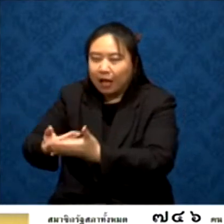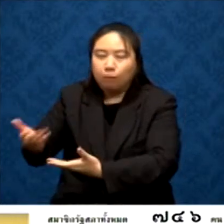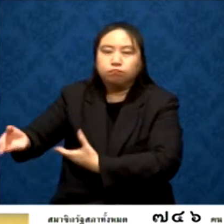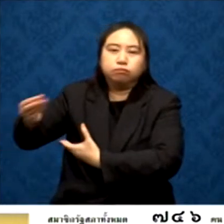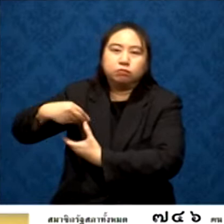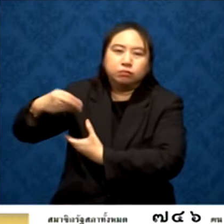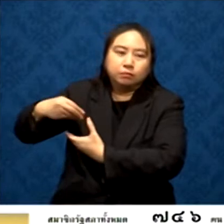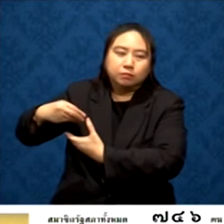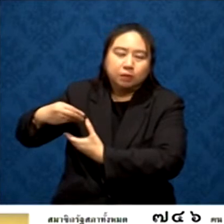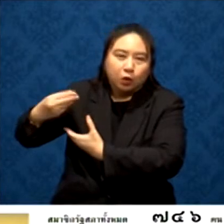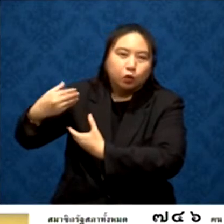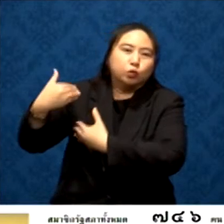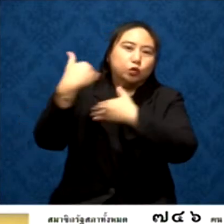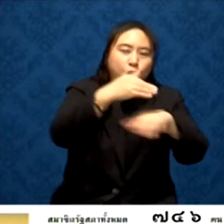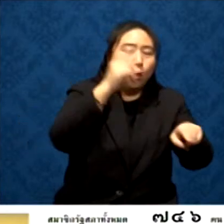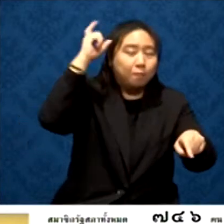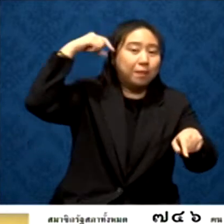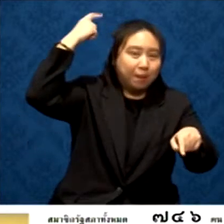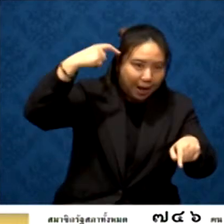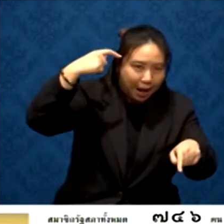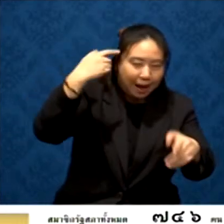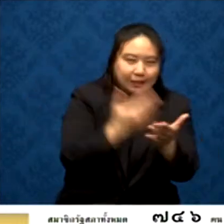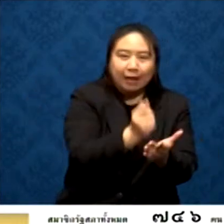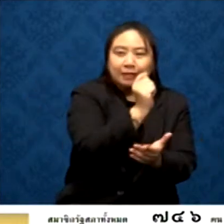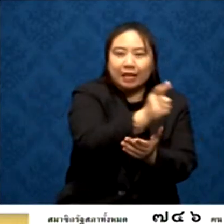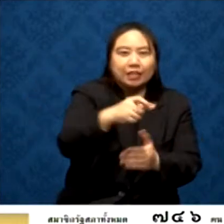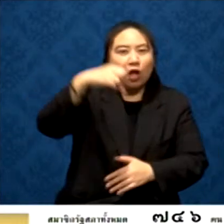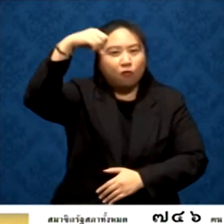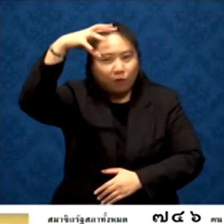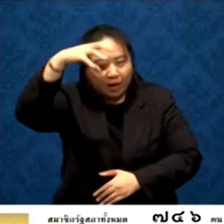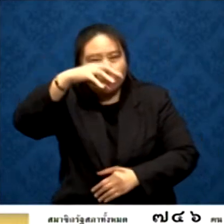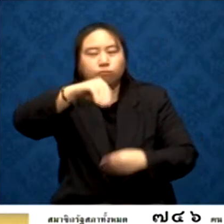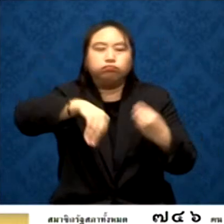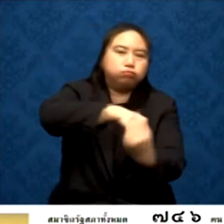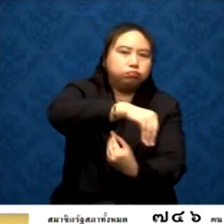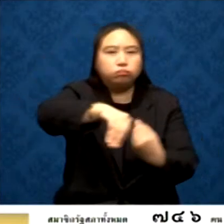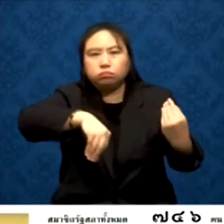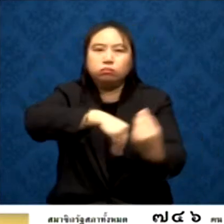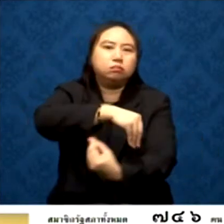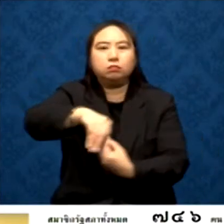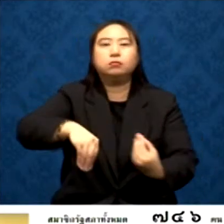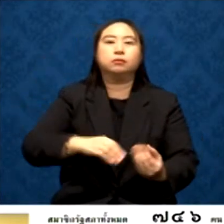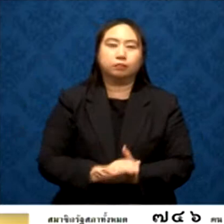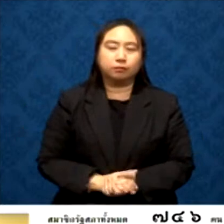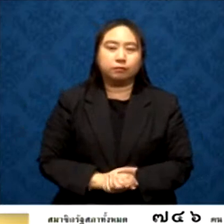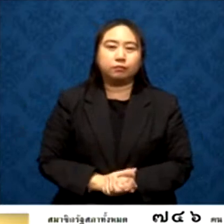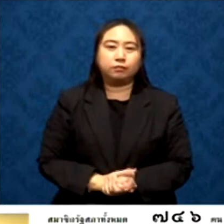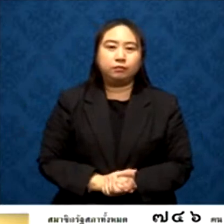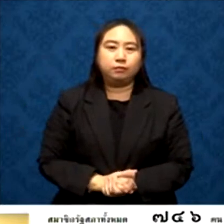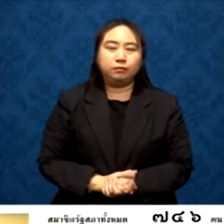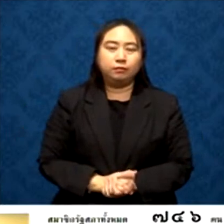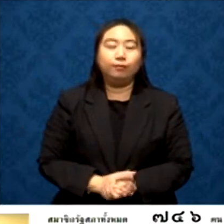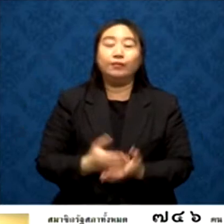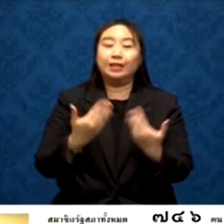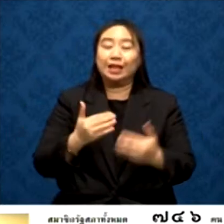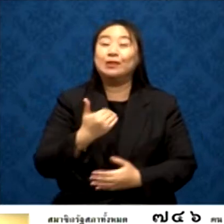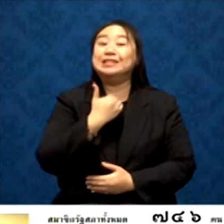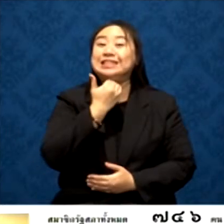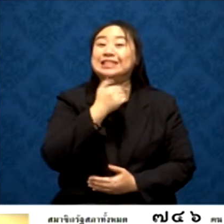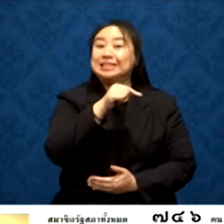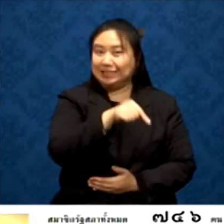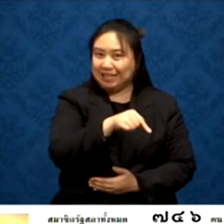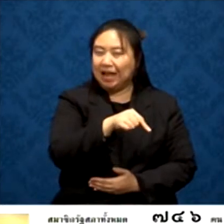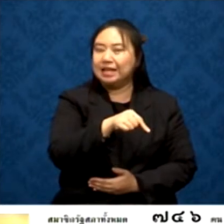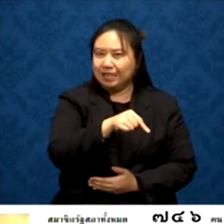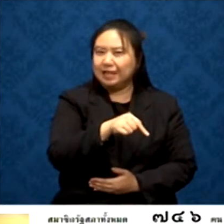ต่อไปวนเวียนเป็นวงจรอุบาทแบบนี้นอกจากนี้ครับในคลิปเสียงยังปรากฏว่ามี